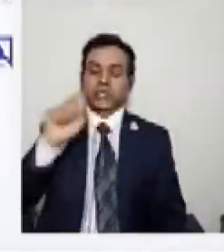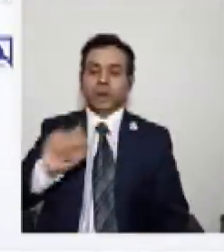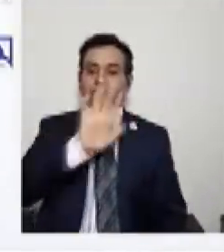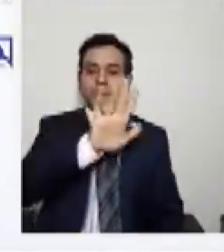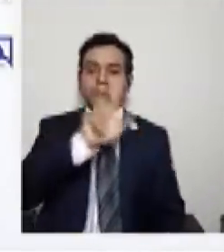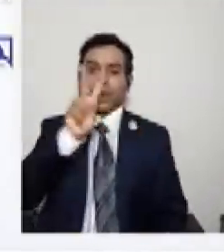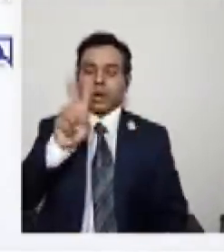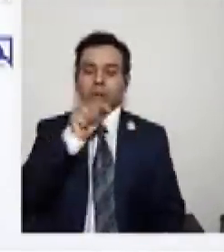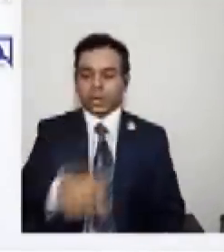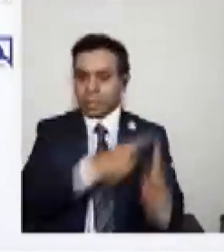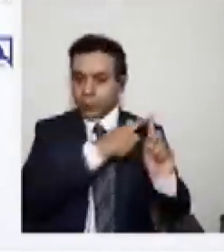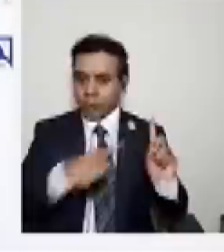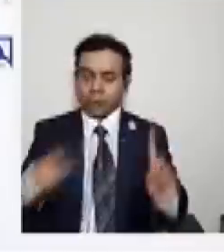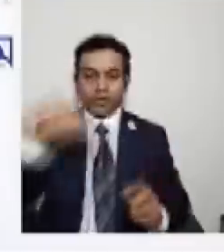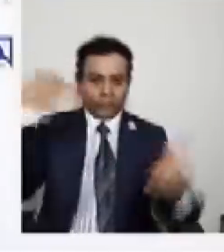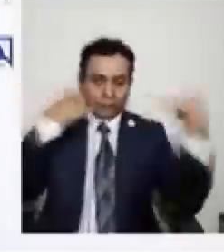24 ঘন্টায় ফোন কল গ্রহণ করা হয়েছে